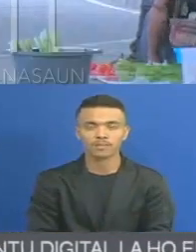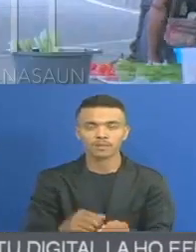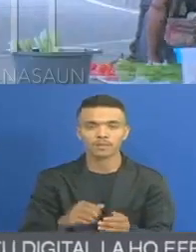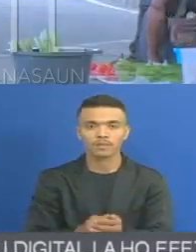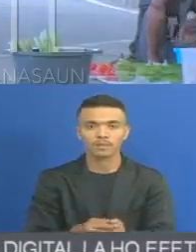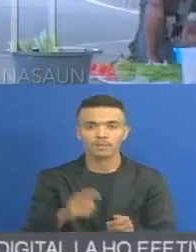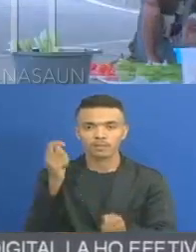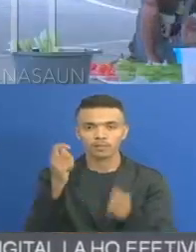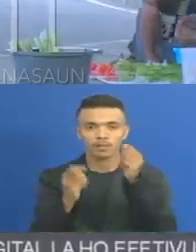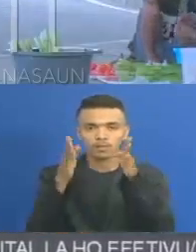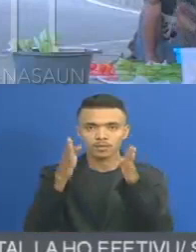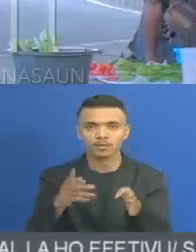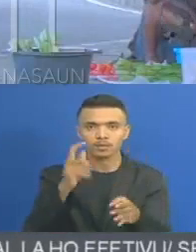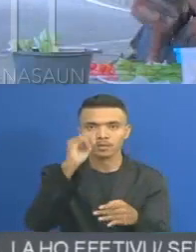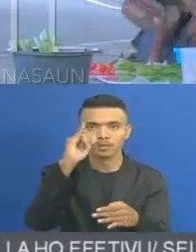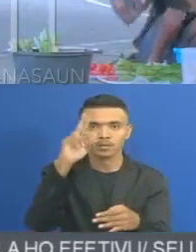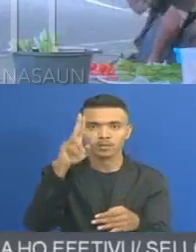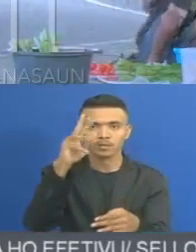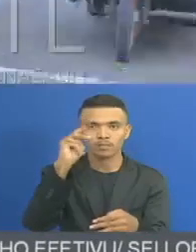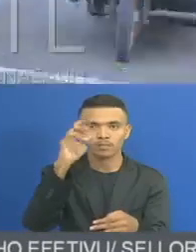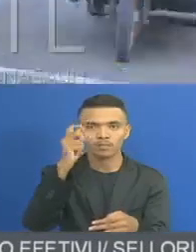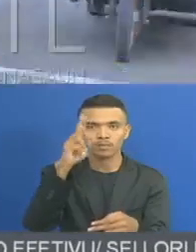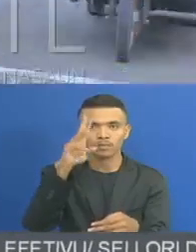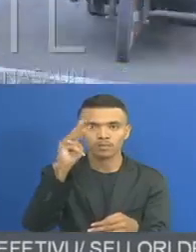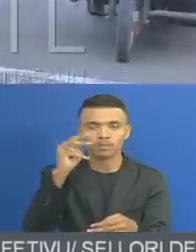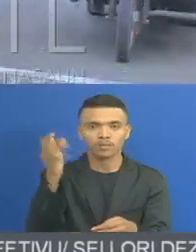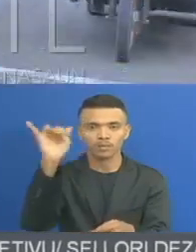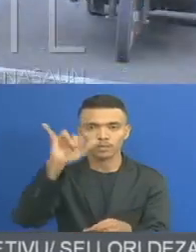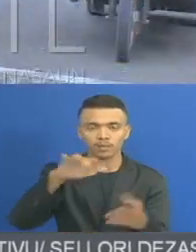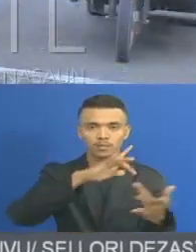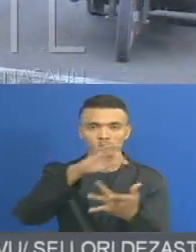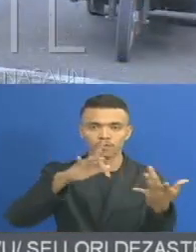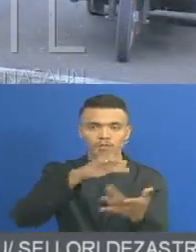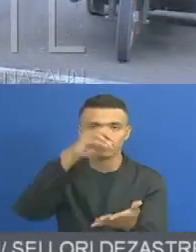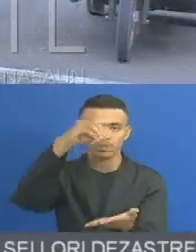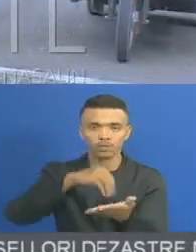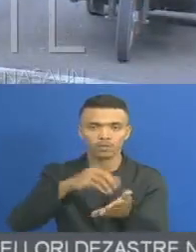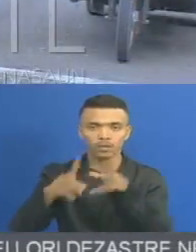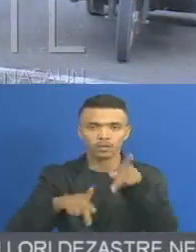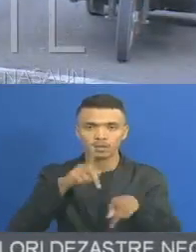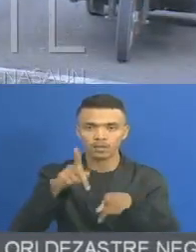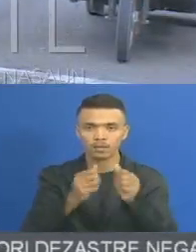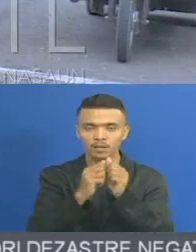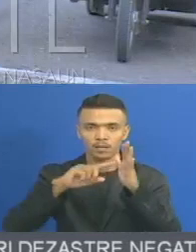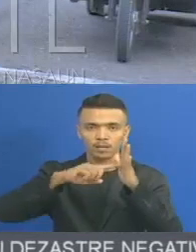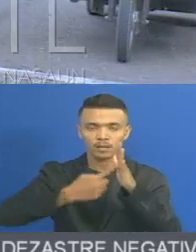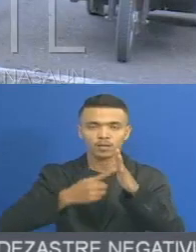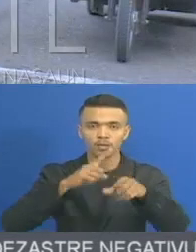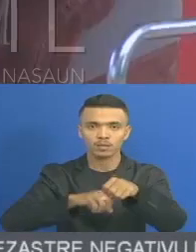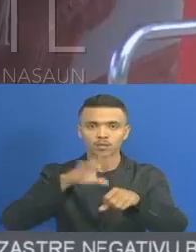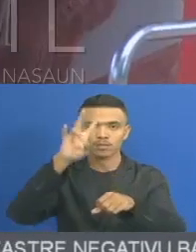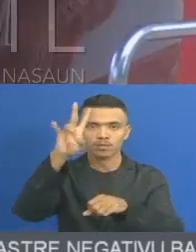motorista TomTom Orlando Kaba explica sira na operasaun hore tula pasazero sira hahu tuku hiturader